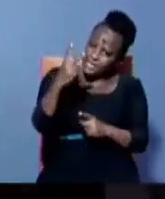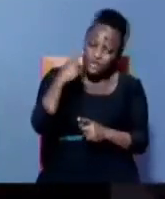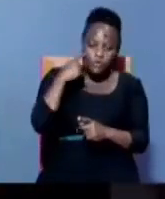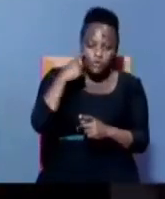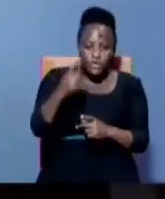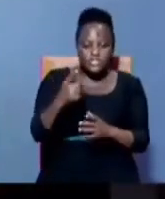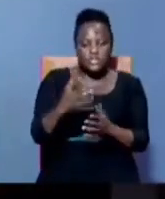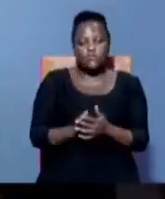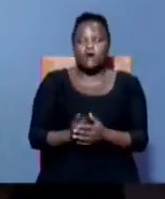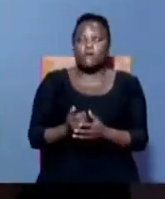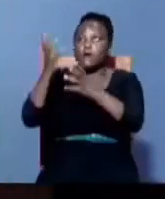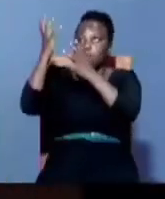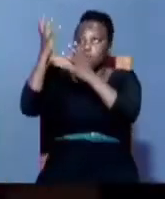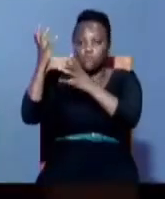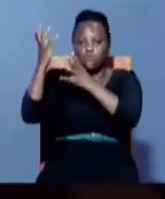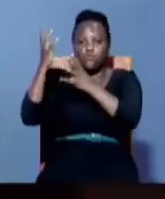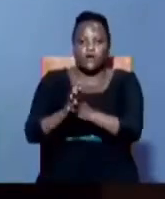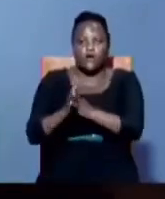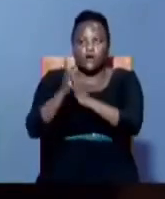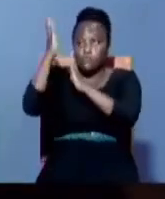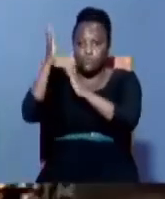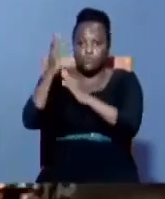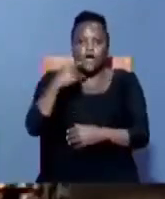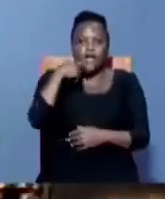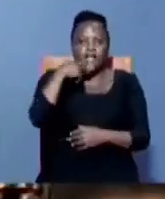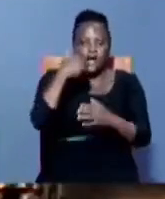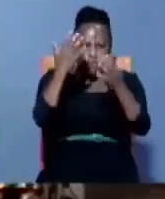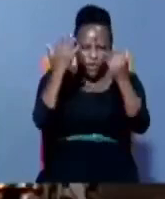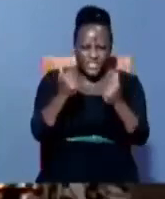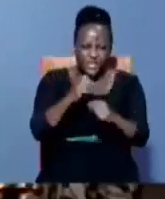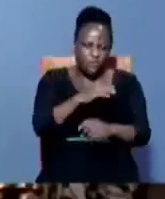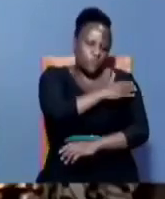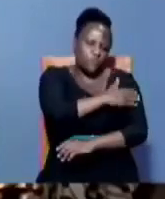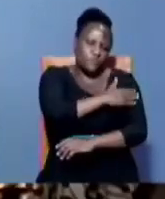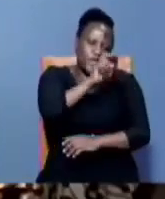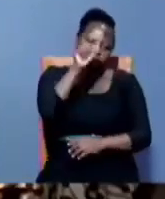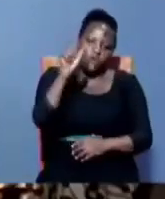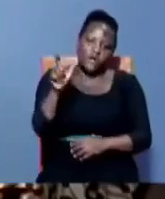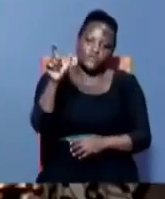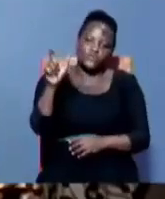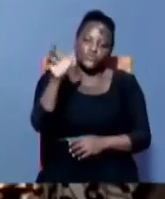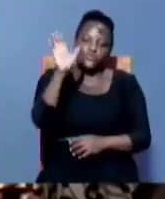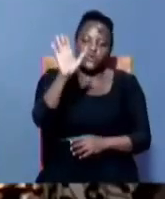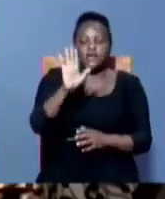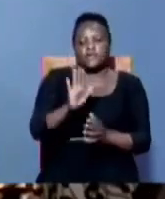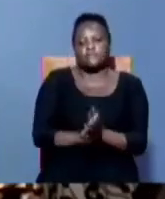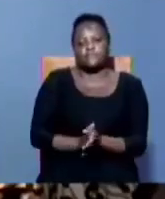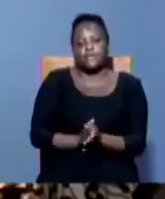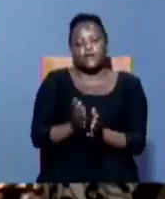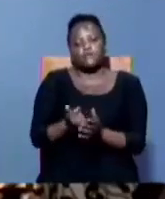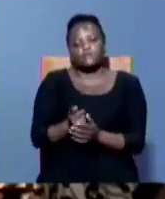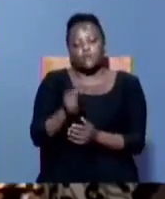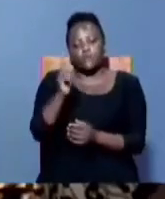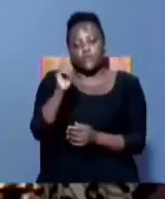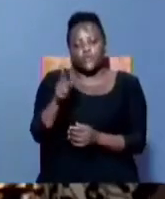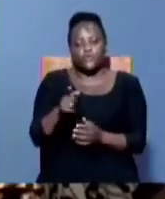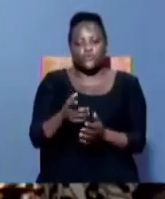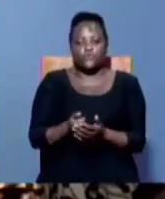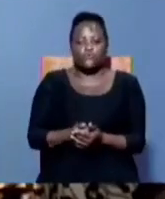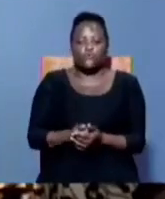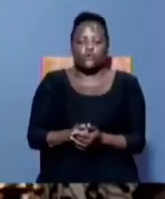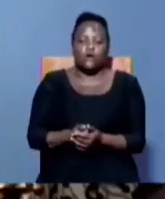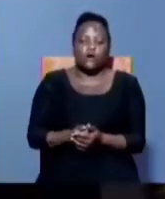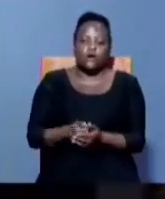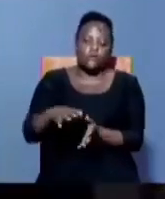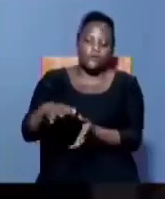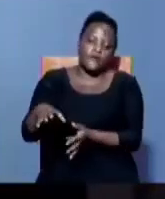anaweza kutunza watu wake, anaweza kuhudumia watu wake. Na kwa sababu hiyo kulikuwa wameweka